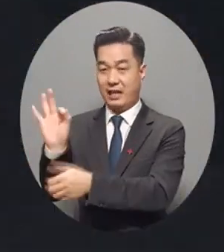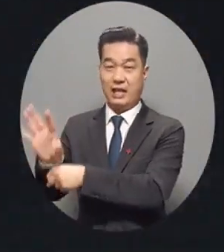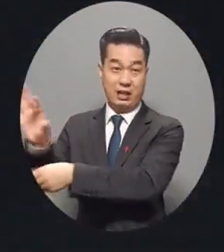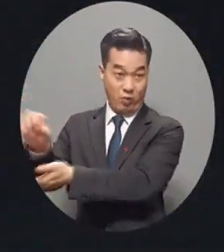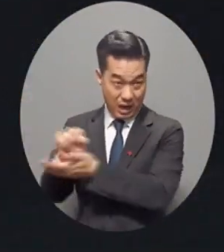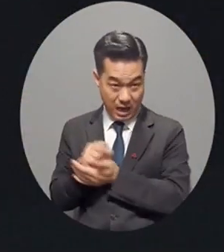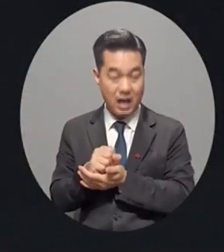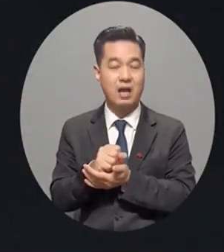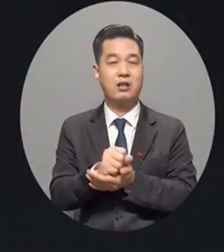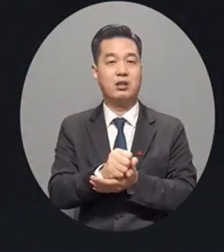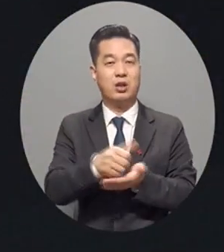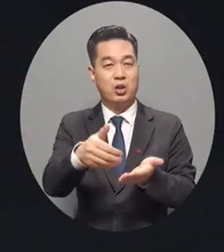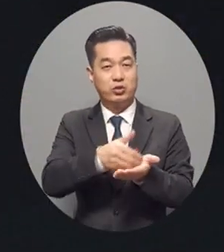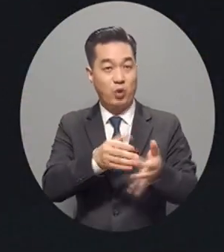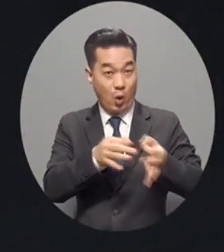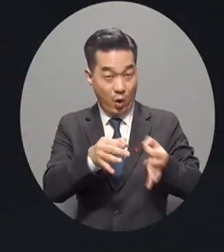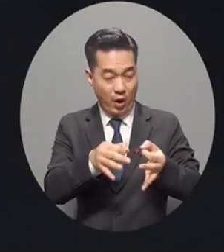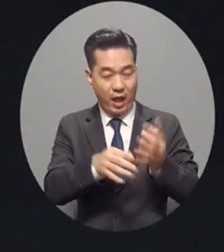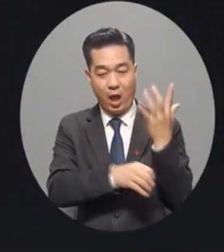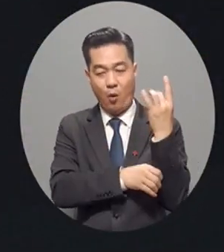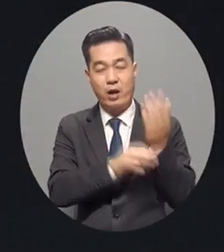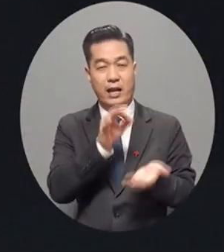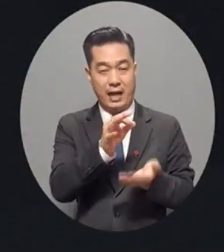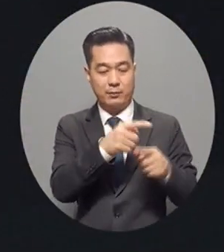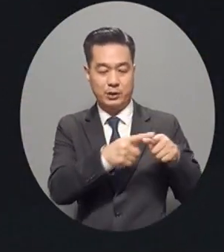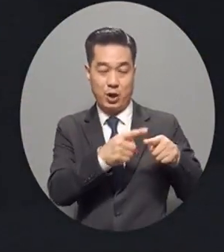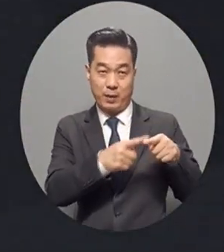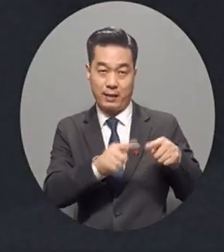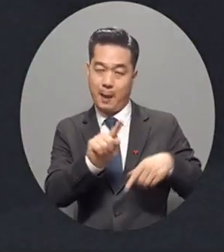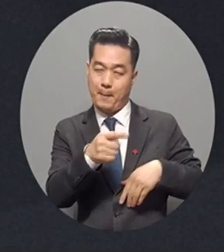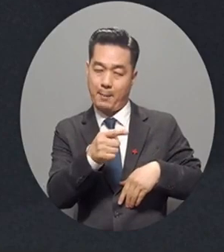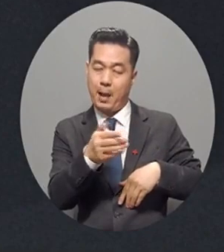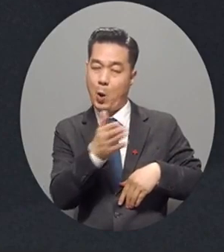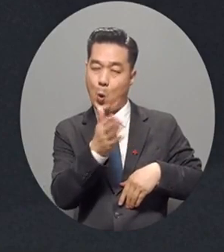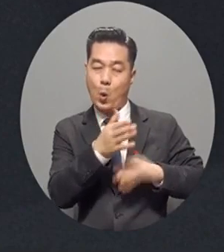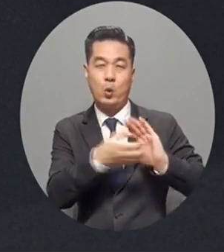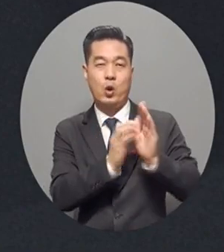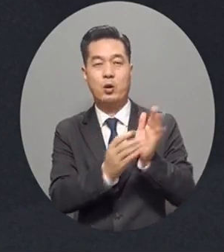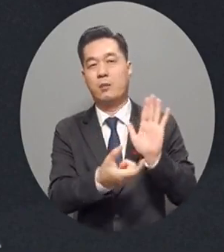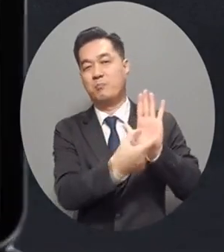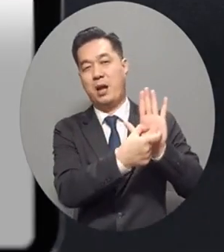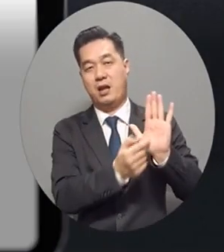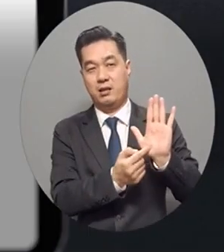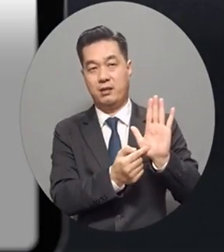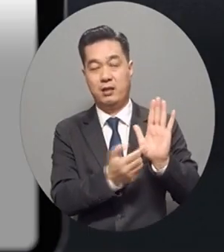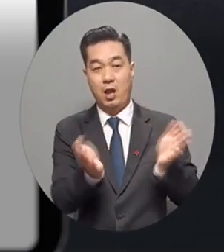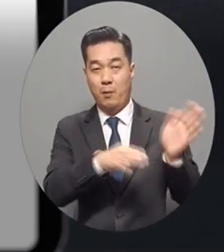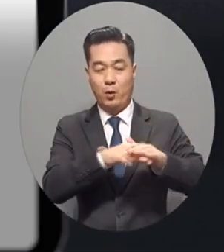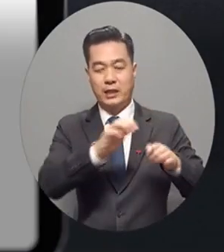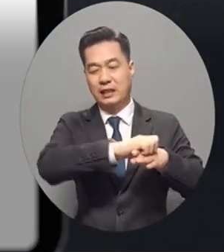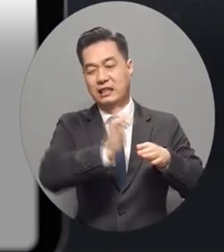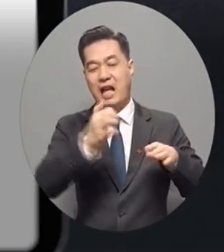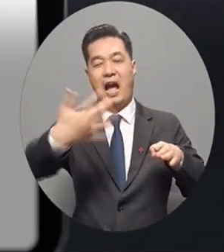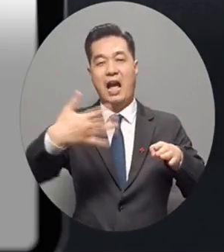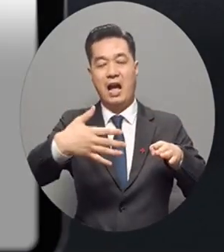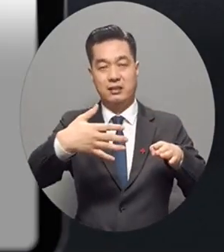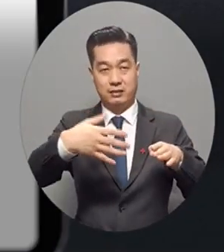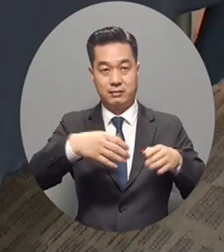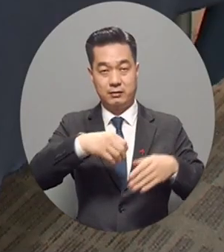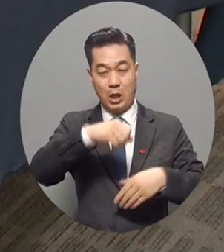씨는 중고거래 사이트에 정가의 절반 정도인 100만 원대 가격을 붙여놓고 포장도 안 뜯은 정품이라고